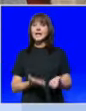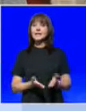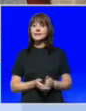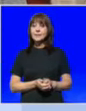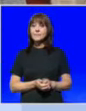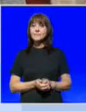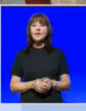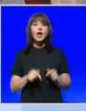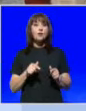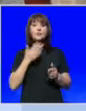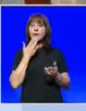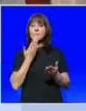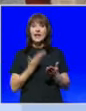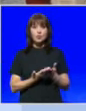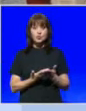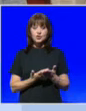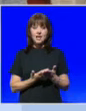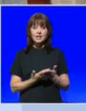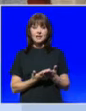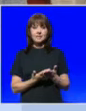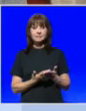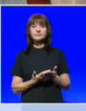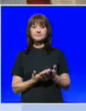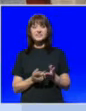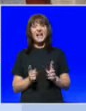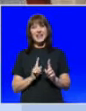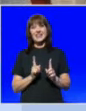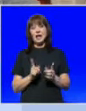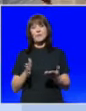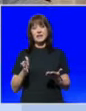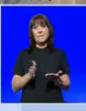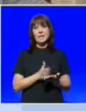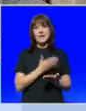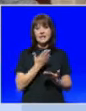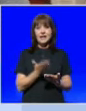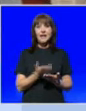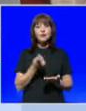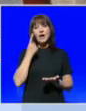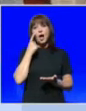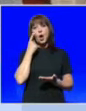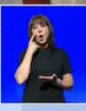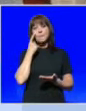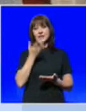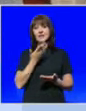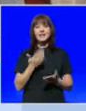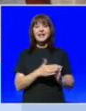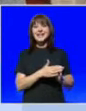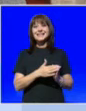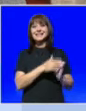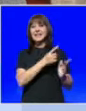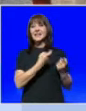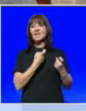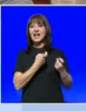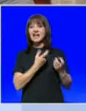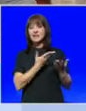Това предложение конкретно най-вероятно няма да мине в крайна сметка. Това е опит на съседите ни от Гърция.